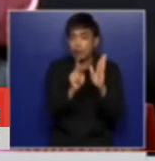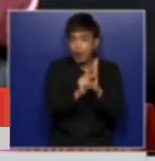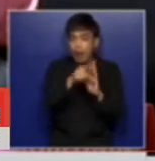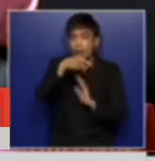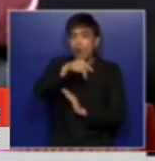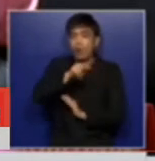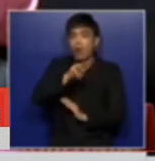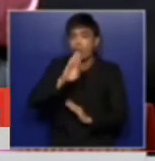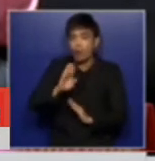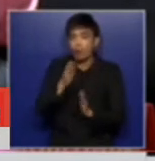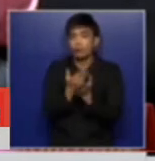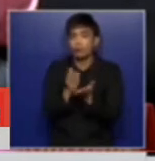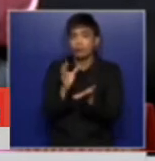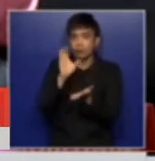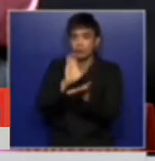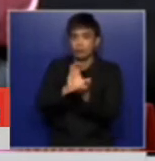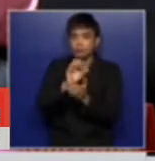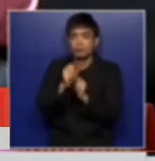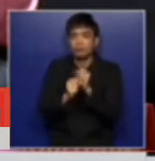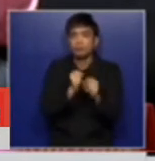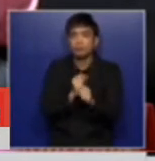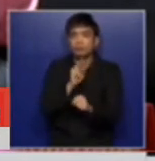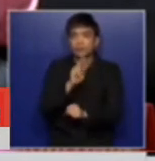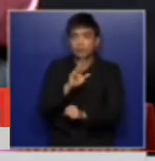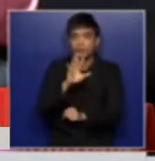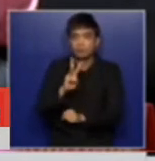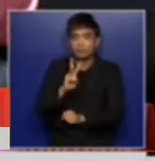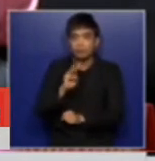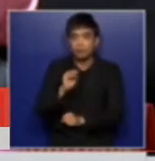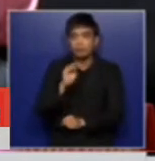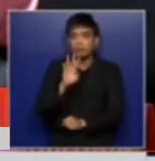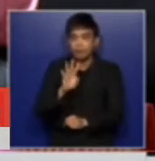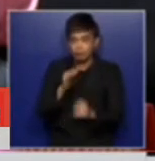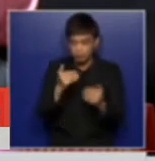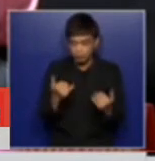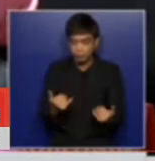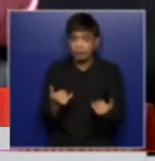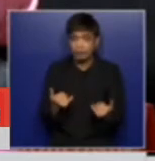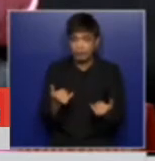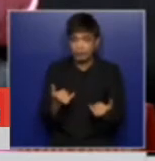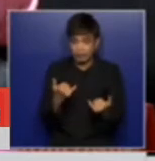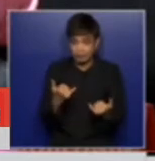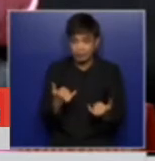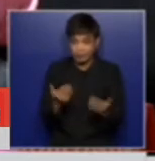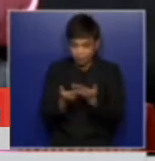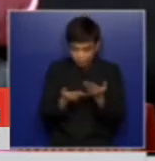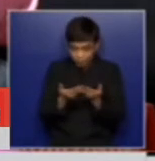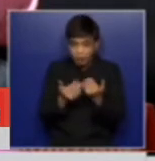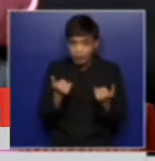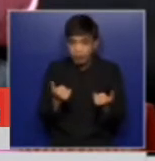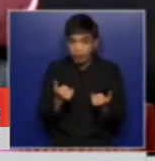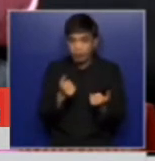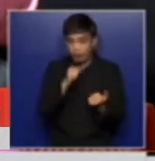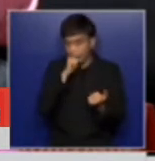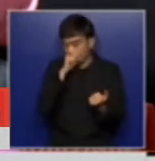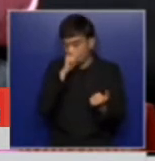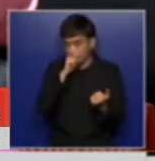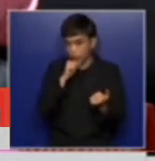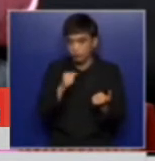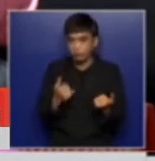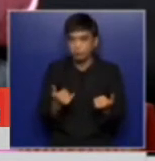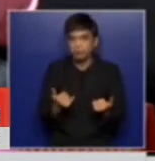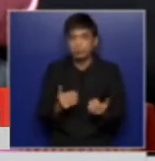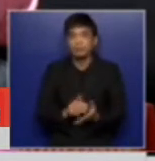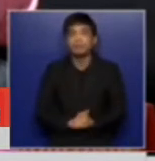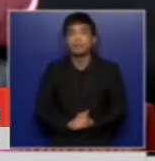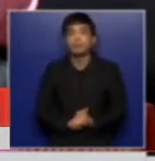พ.ศ. 2564ที่เรากำลังพิจารณาอยู่ในขั้นรับหลักการอยู่ในขณะนี้ท่านประธานครับกระผ